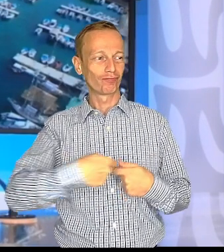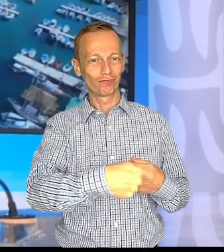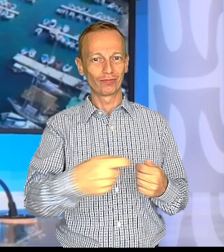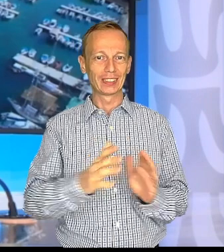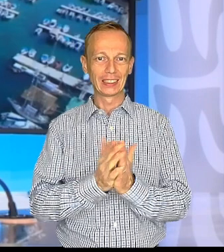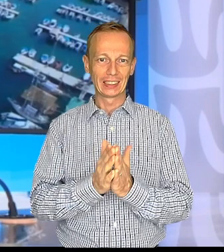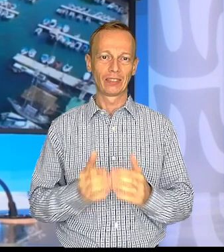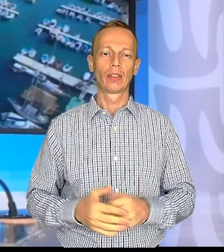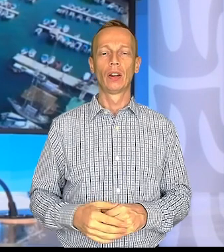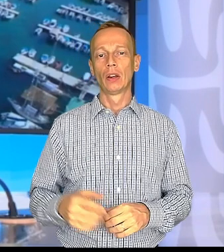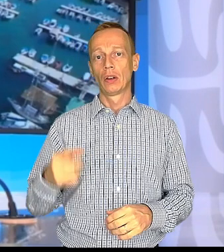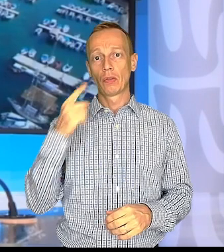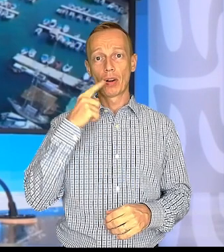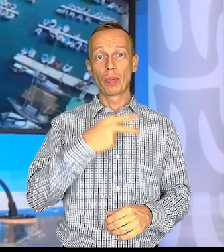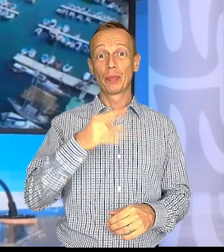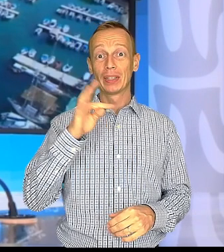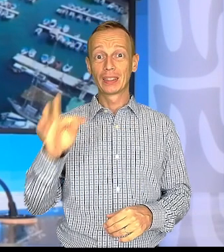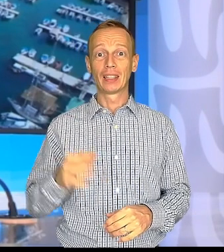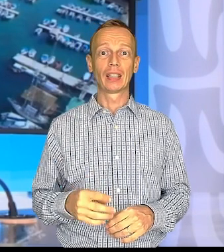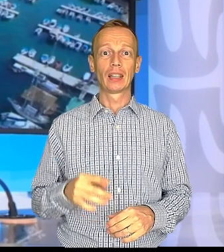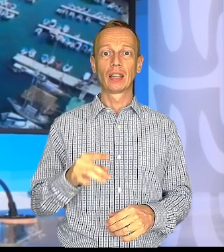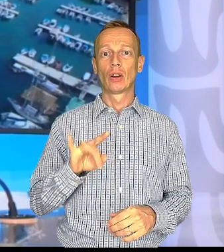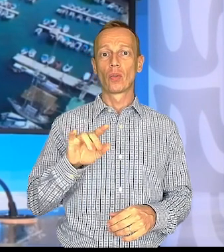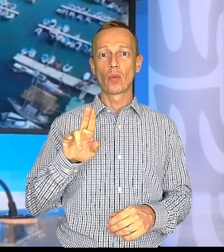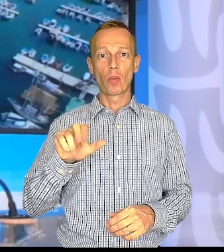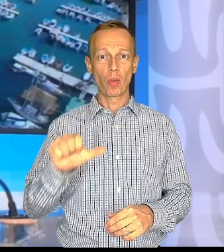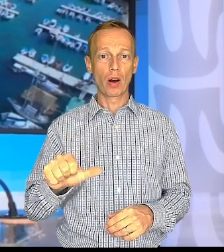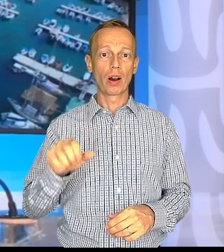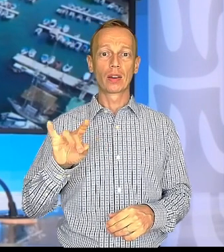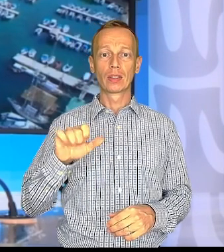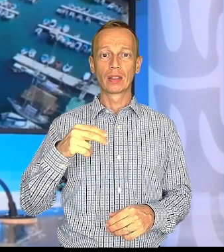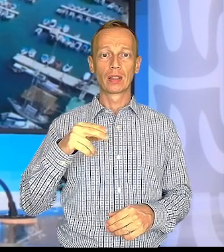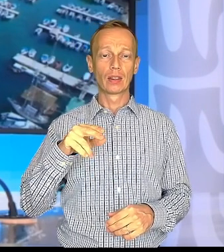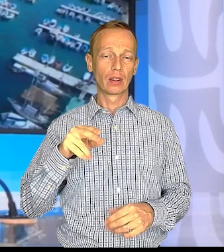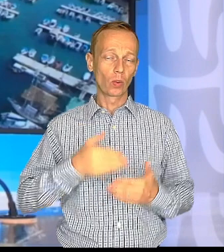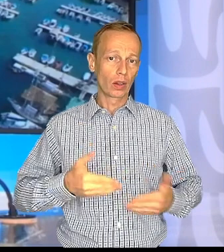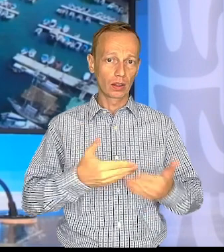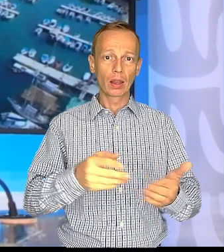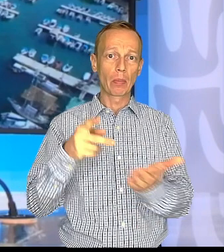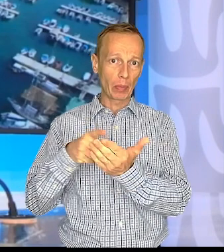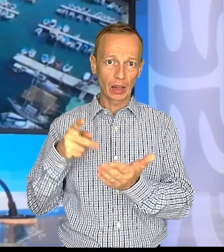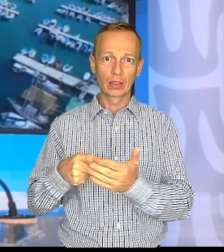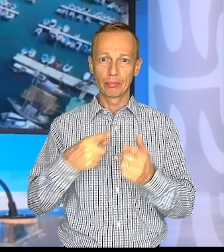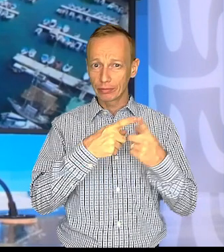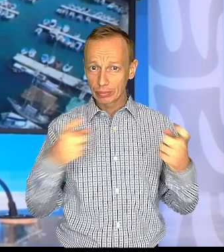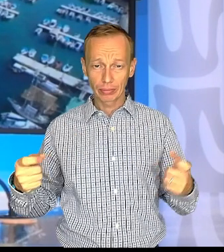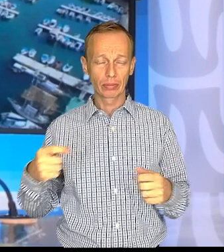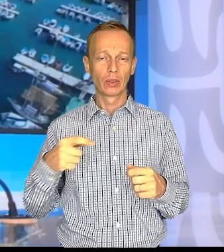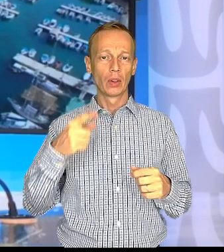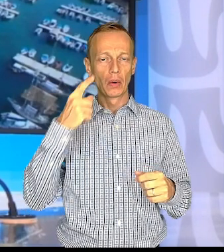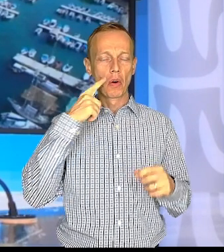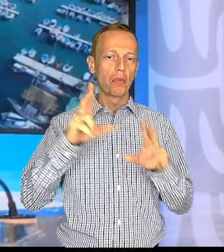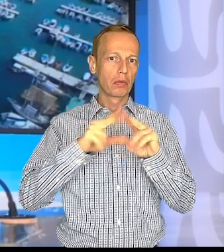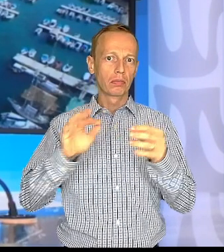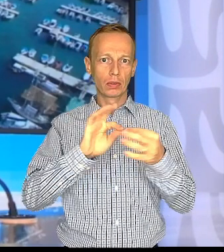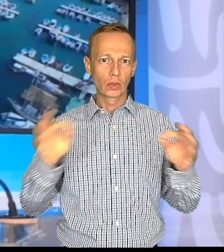marquise, a pas pété en passant par Houahinei Paris, qui passe du choc culturel à la réussite sociale et de là au pire des